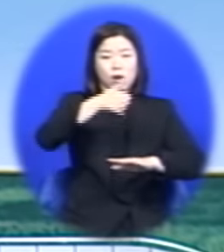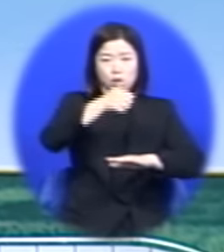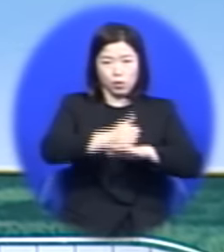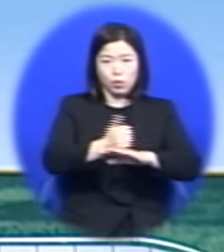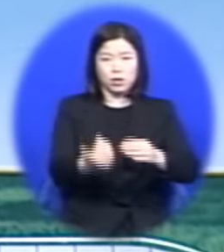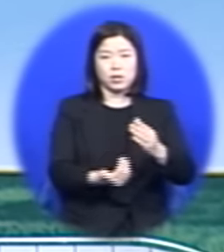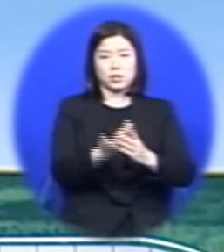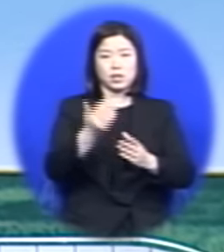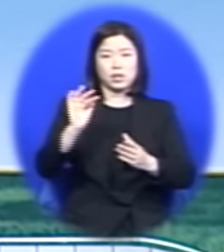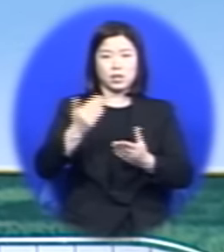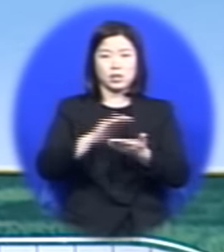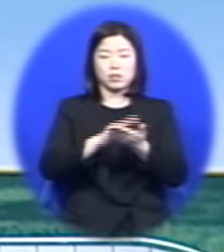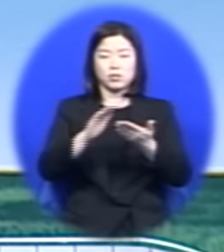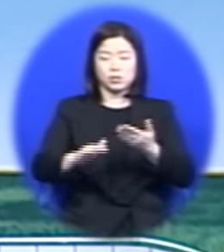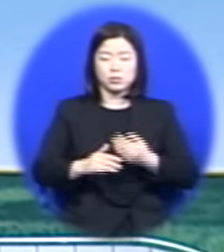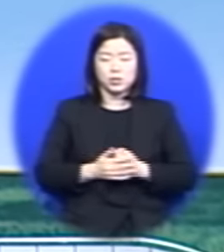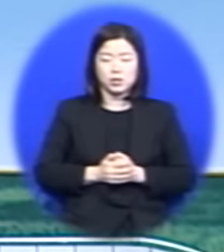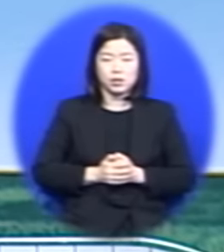겁니다.